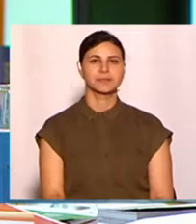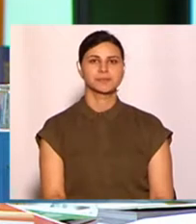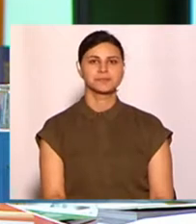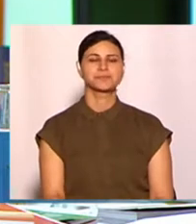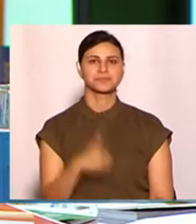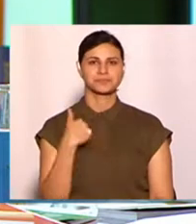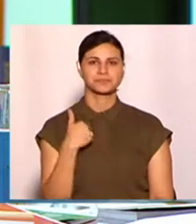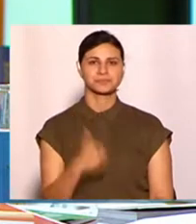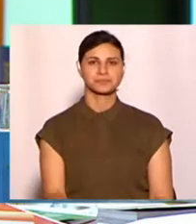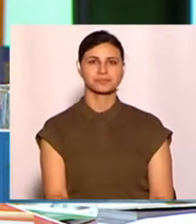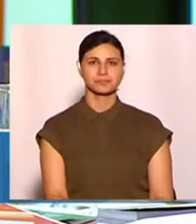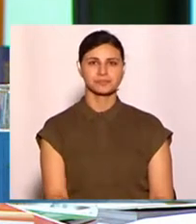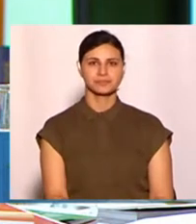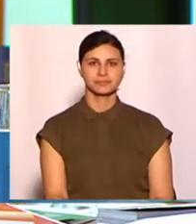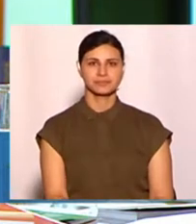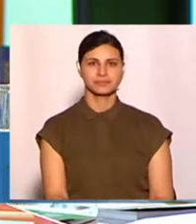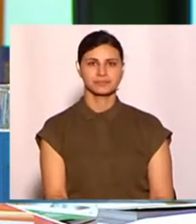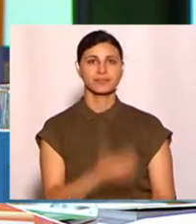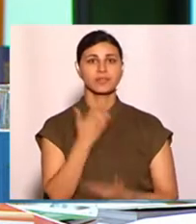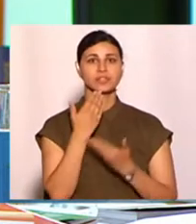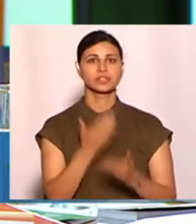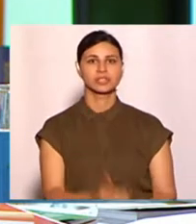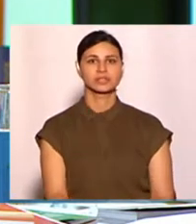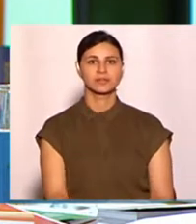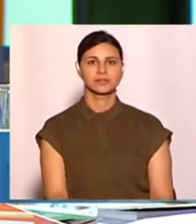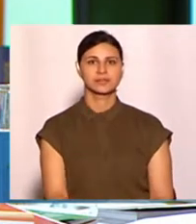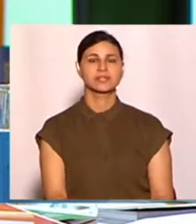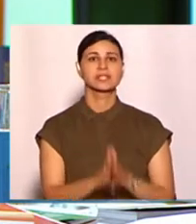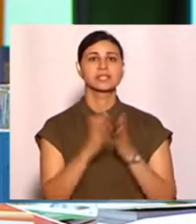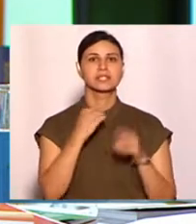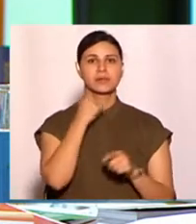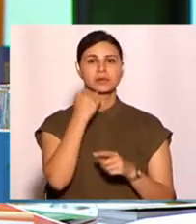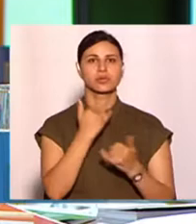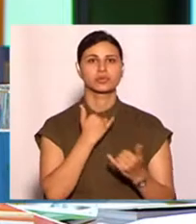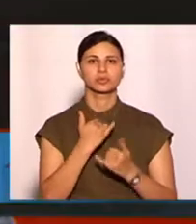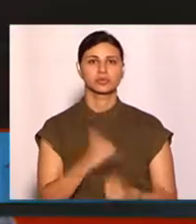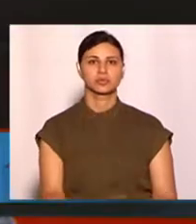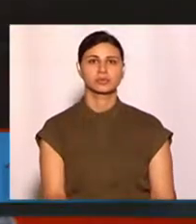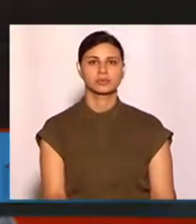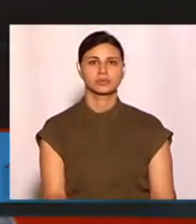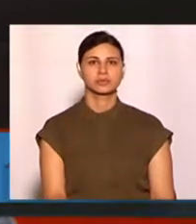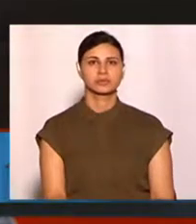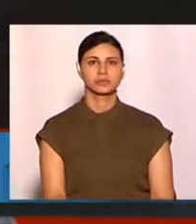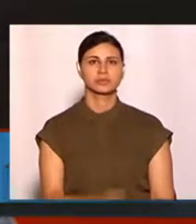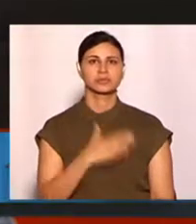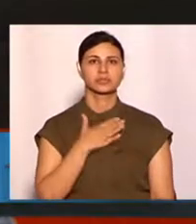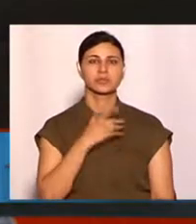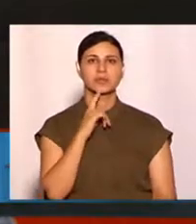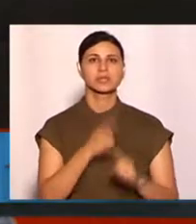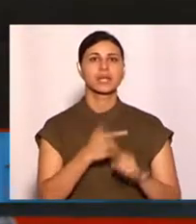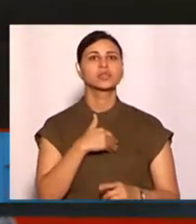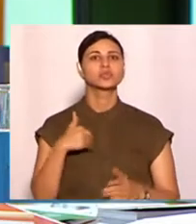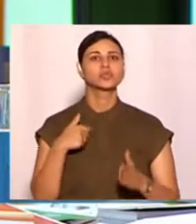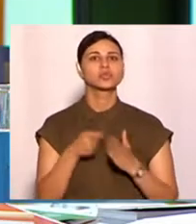გამარჯობა. გამარჯობათ. ერთი კითხვა მაქვს, თუ შეიძლება. პირველში დიდი მადლობა თქვენ სტუმარს. ჩემი და ძუძუს წავების